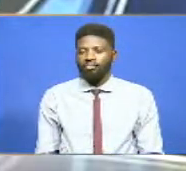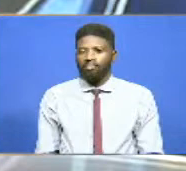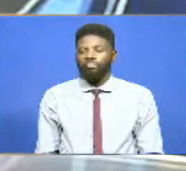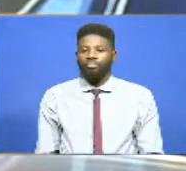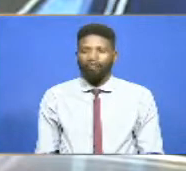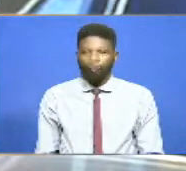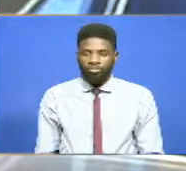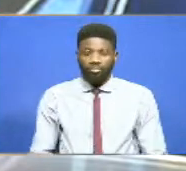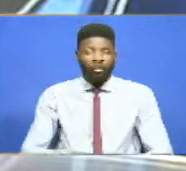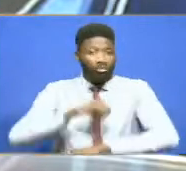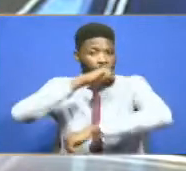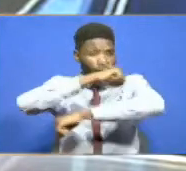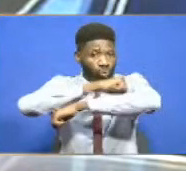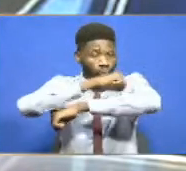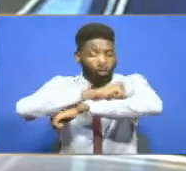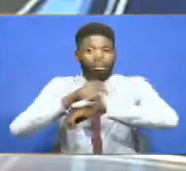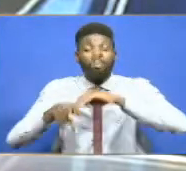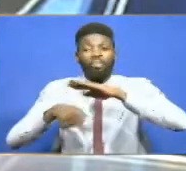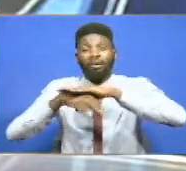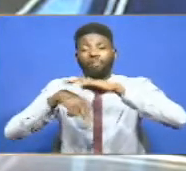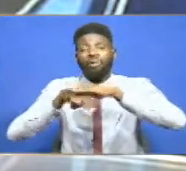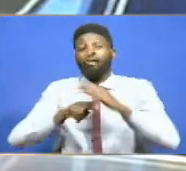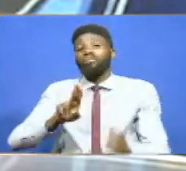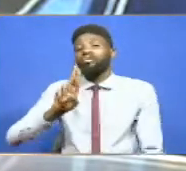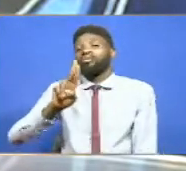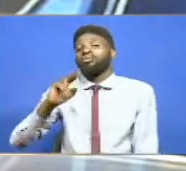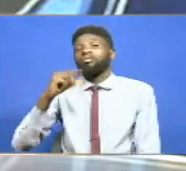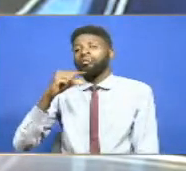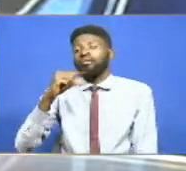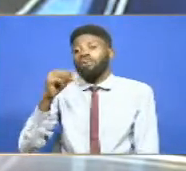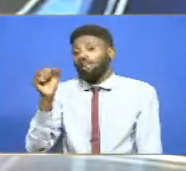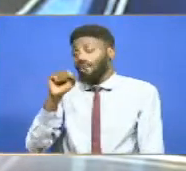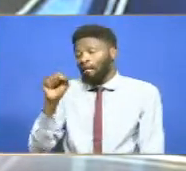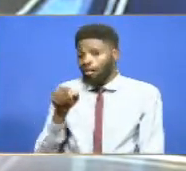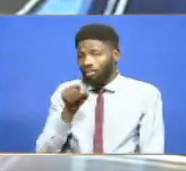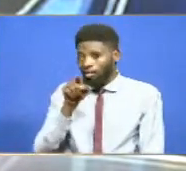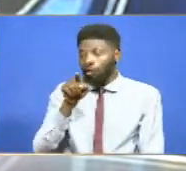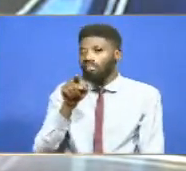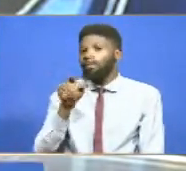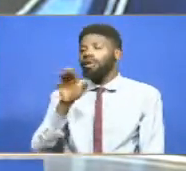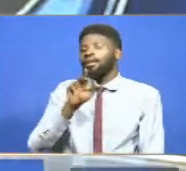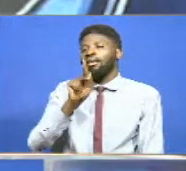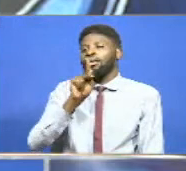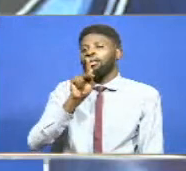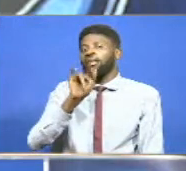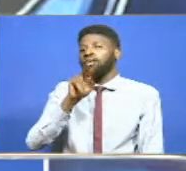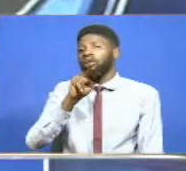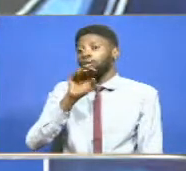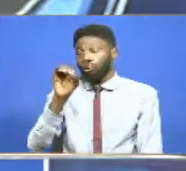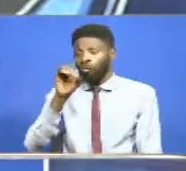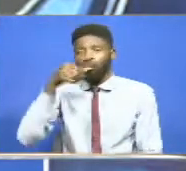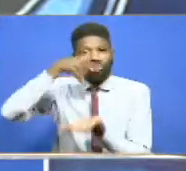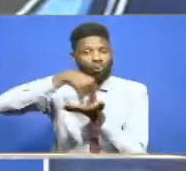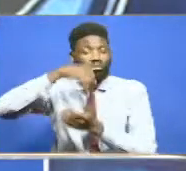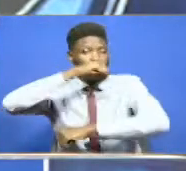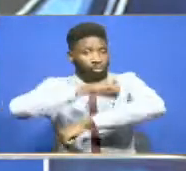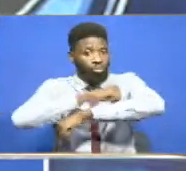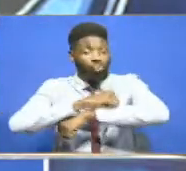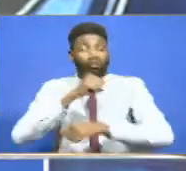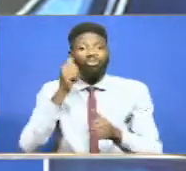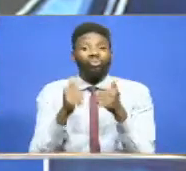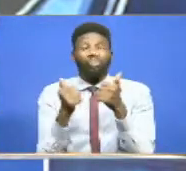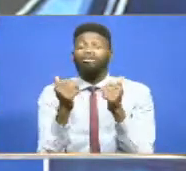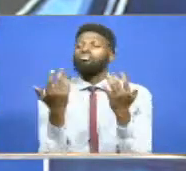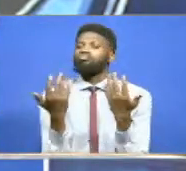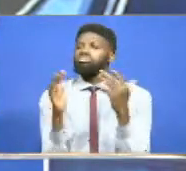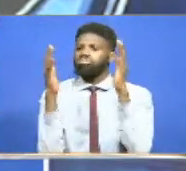Na shule ya msingi ya Udhiru Genesis uko Kino kwenye barabara ya Waiyaki ni miongoni mwa shule zilizosherekea